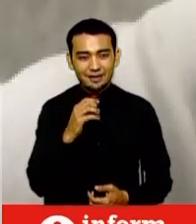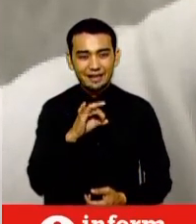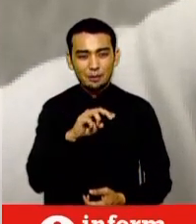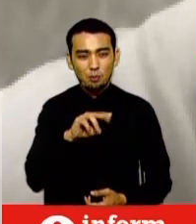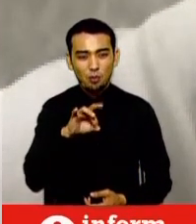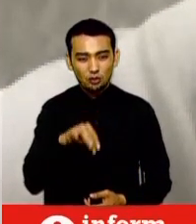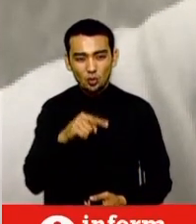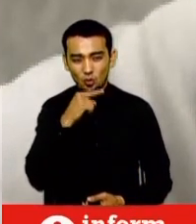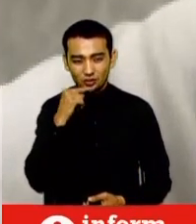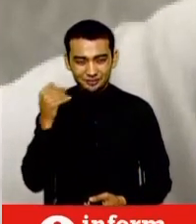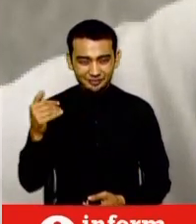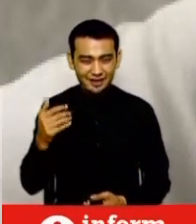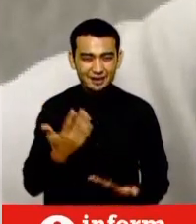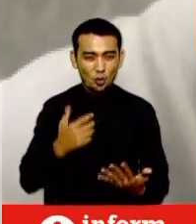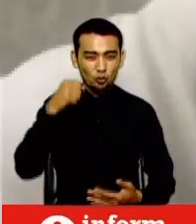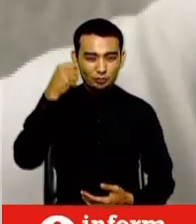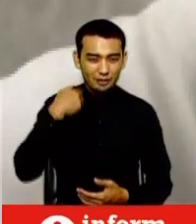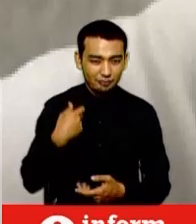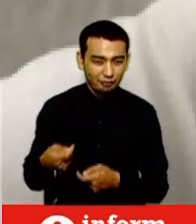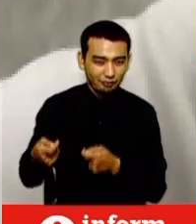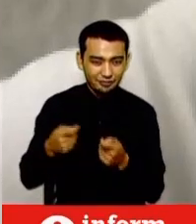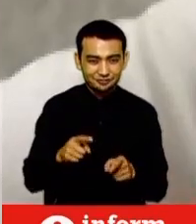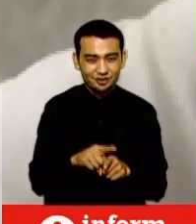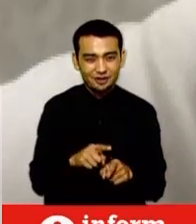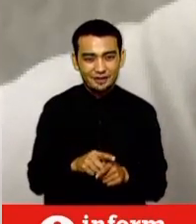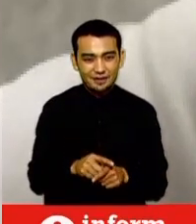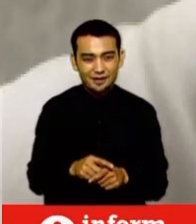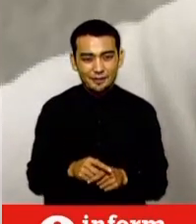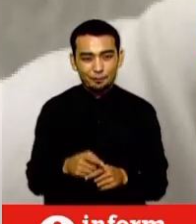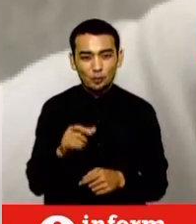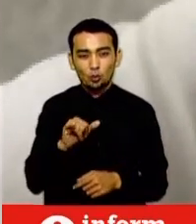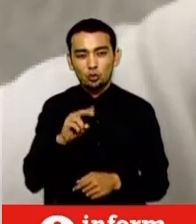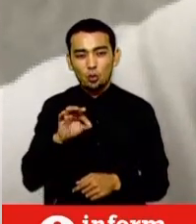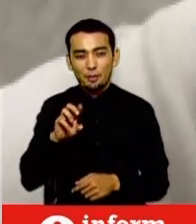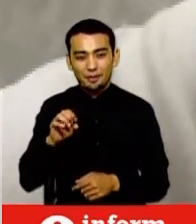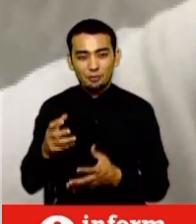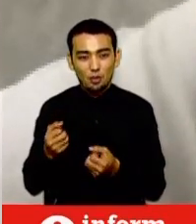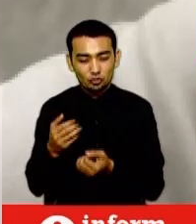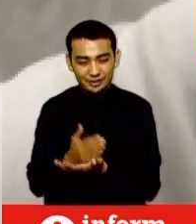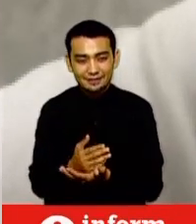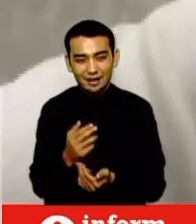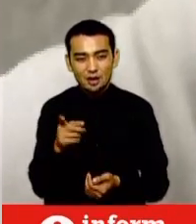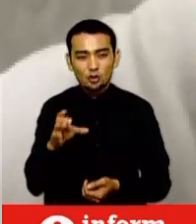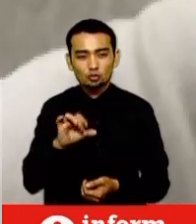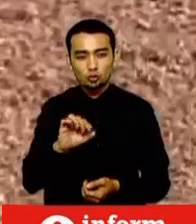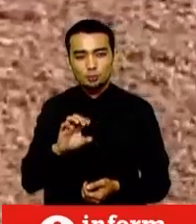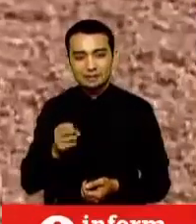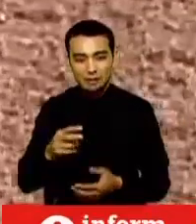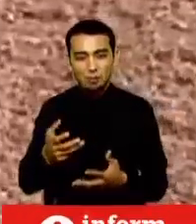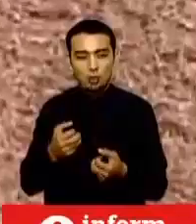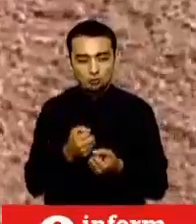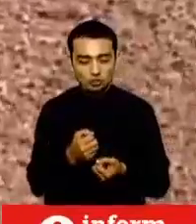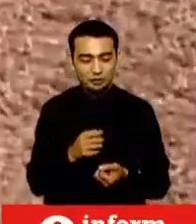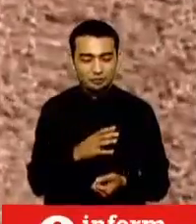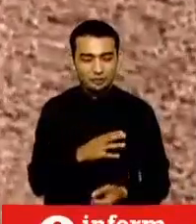импортный, российский вот или узбекский, хотя получают удобрения, тоже они субсидию получают из